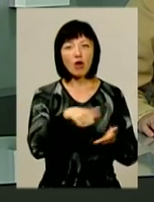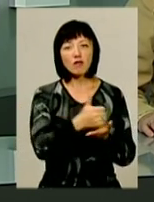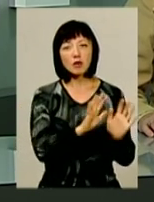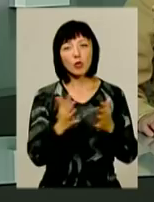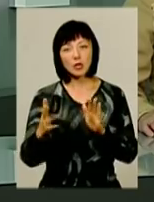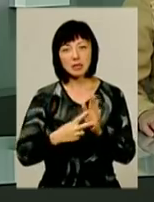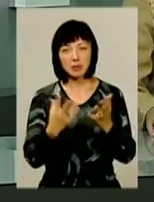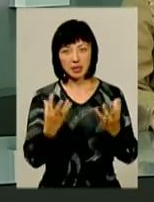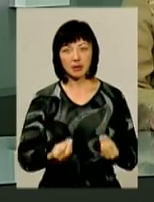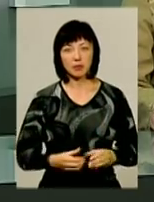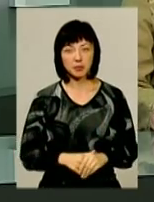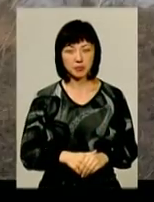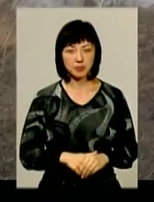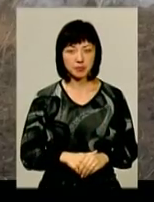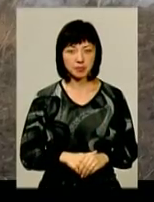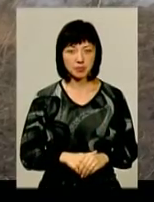останніх 7 днів.